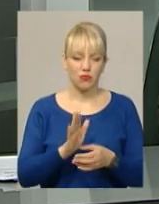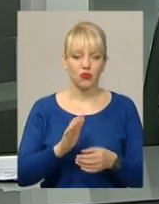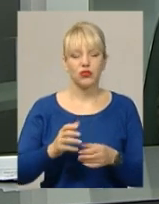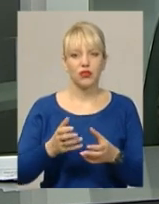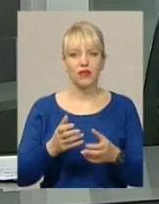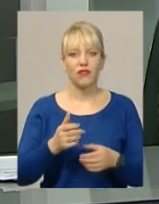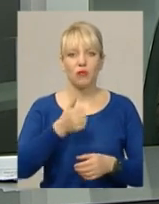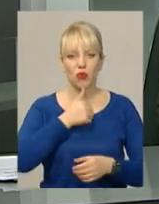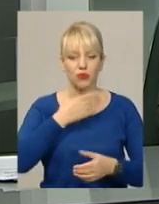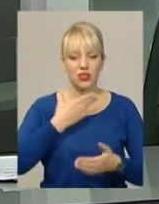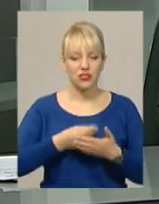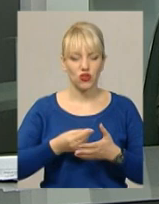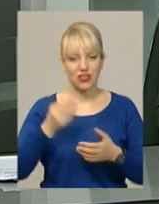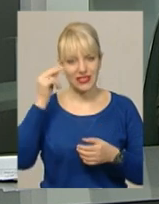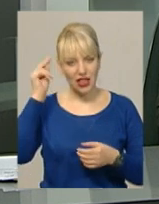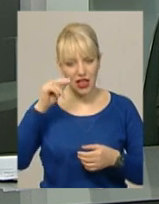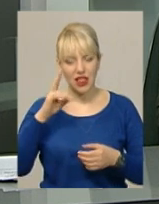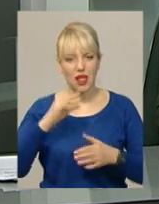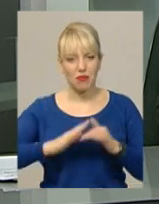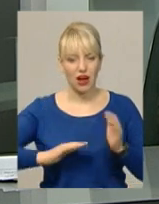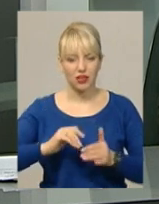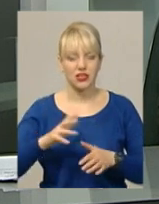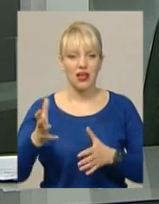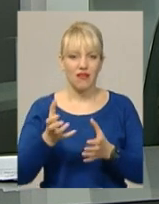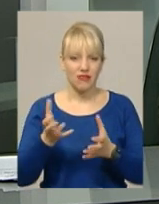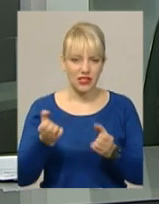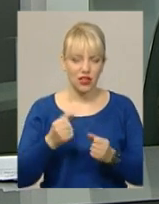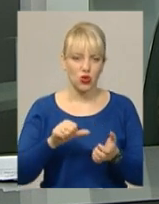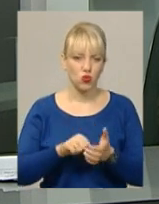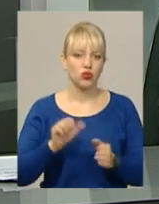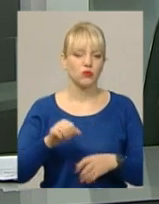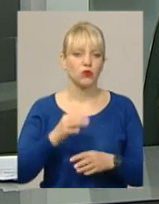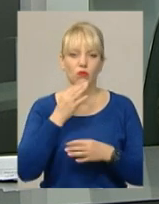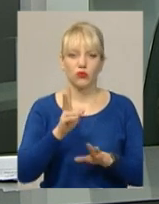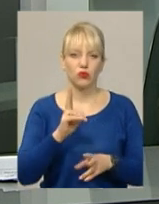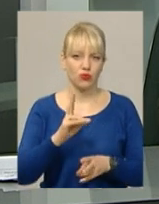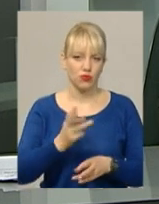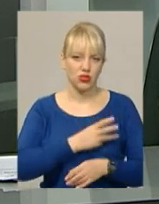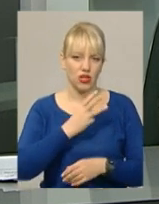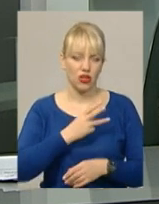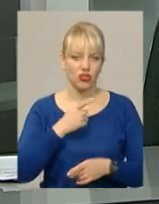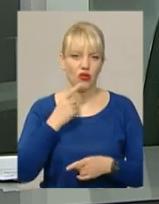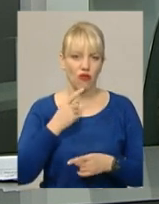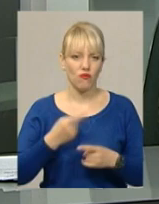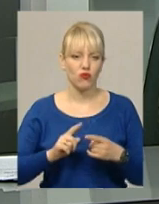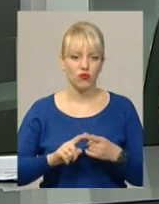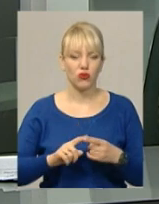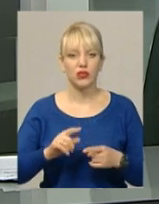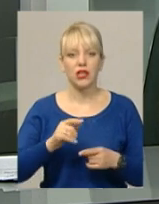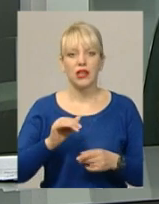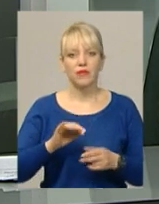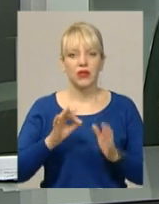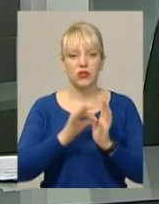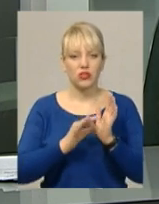знання на практиці. Взяти участь у тренінгу мають можливість всі бажаючим, запевняє методист Вінницького регіонального центру оцінювання якості